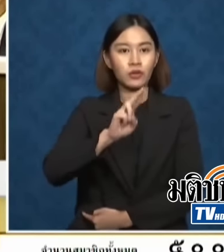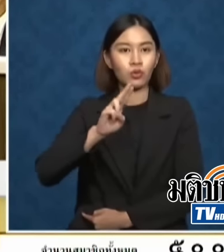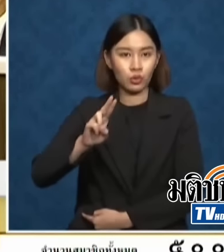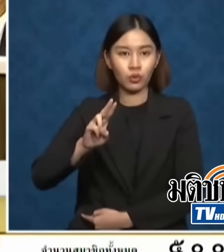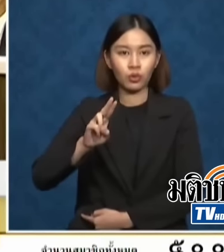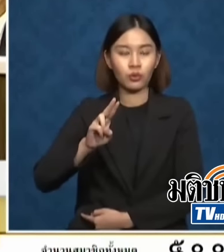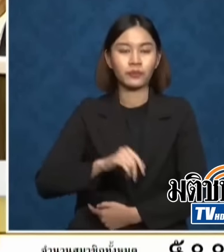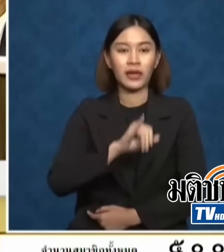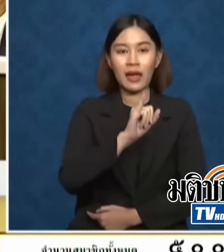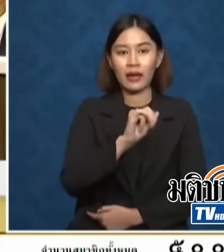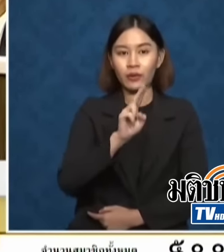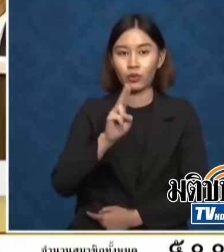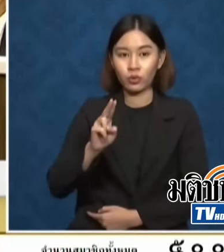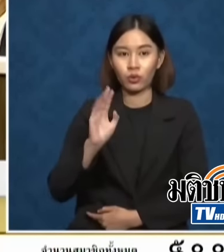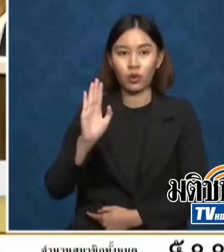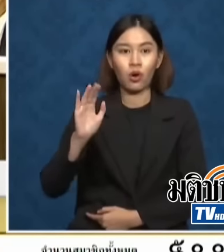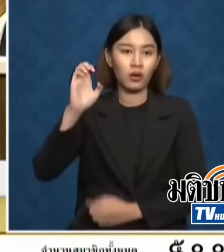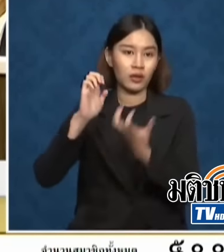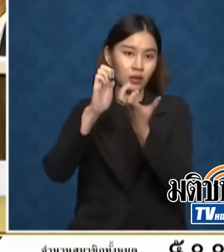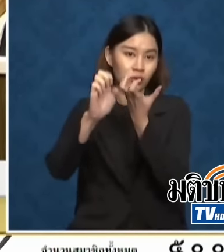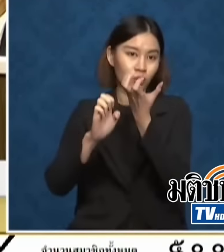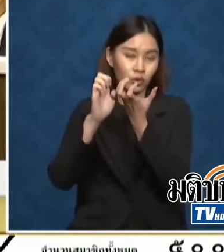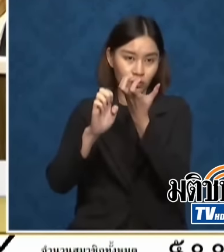ของหลัก IUU ของสหภาพยุโรป